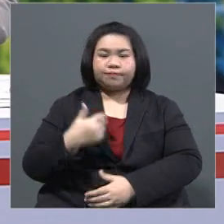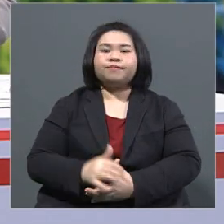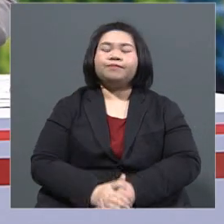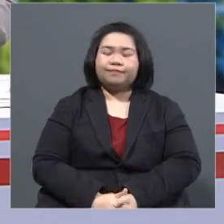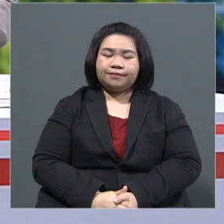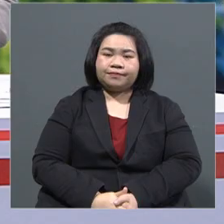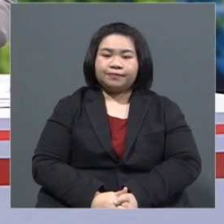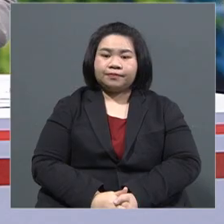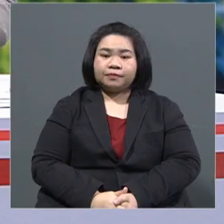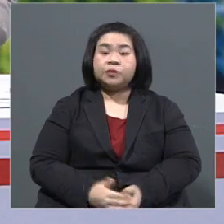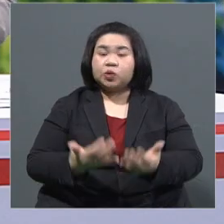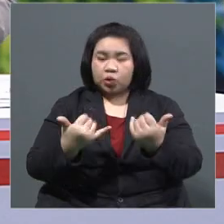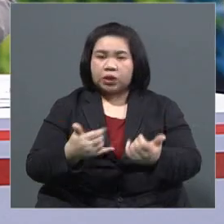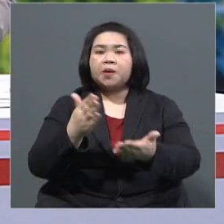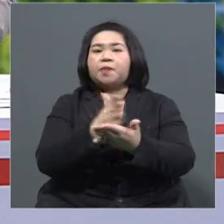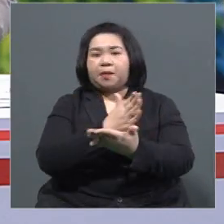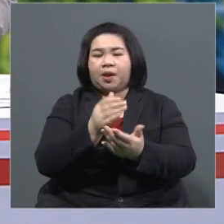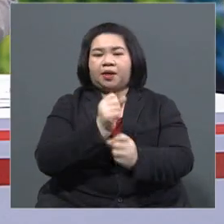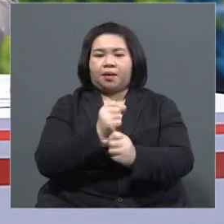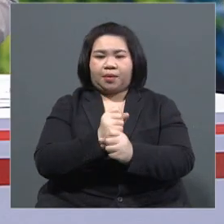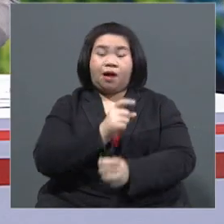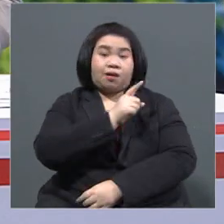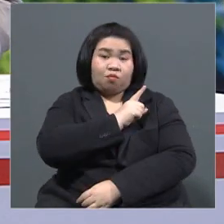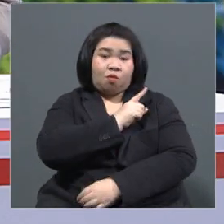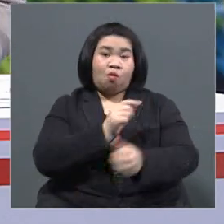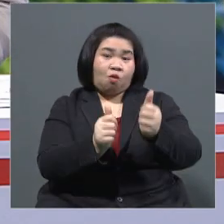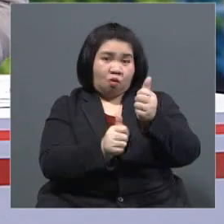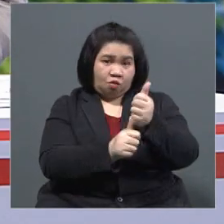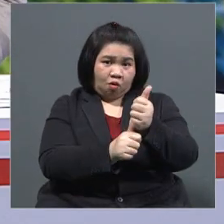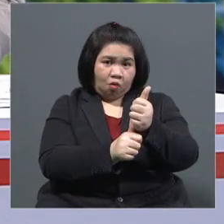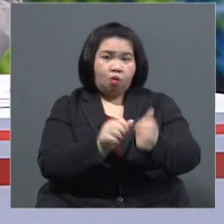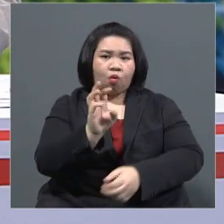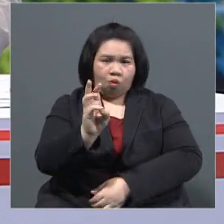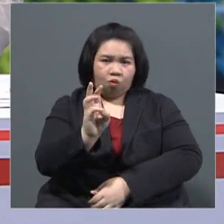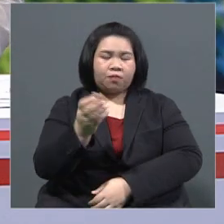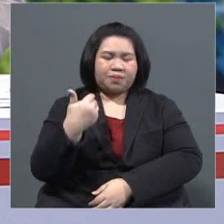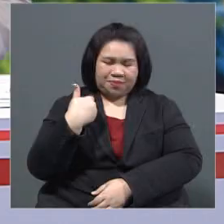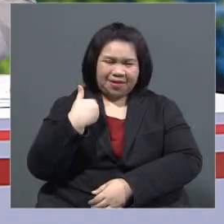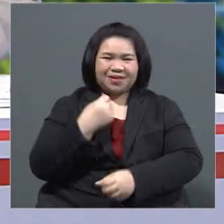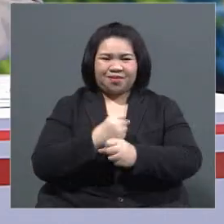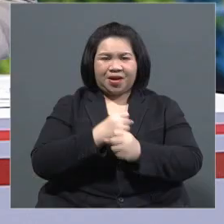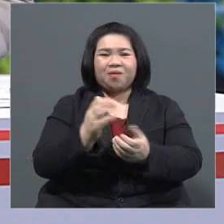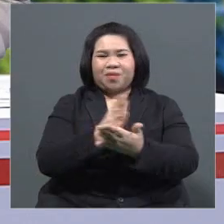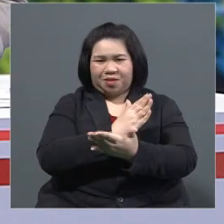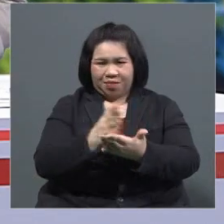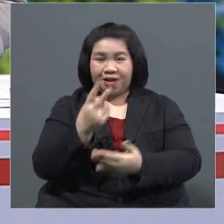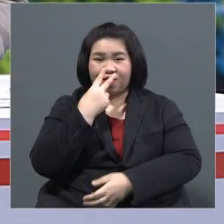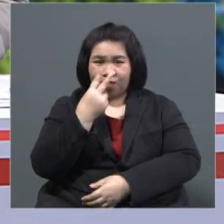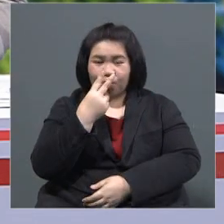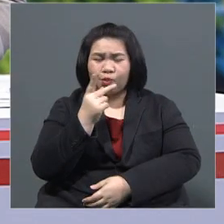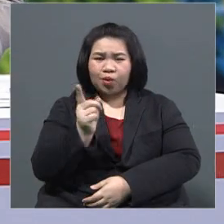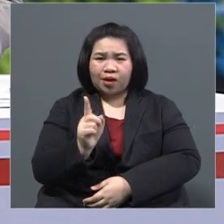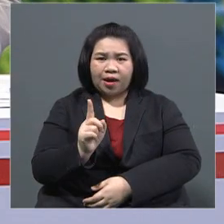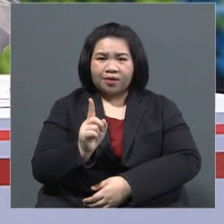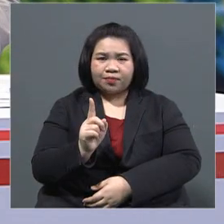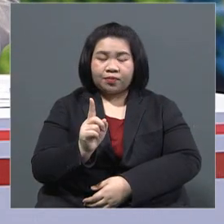ว่าที่หน้าตอนนี้มีการแบ่งงานให้กับ 6รองนายกรัฐมนตรีเรียบร้อยแล้วนะครับเดี๋ยวเราลองไปไล่เรียงกันดูนะครับว่า